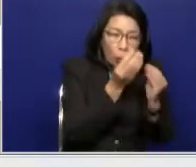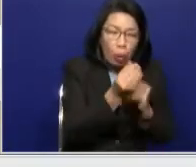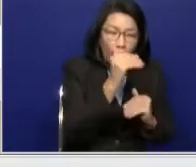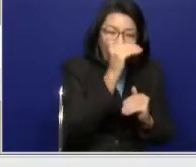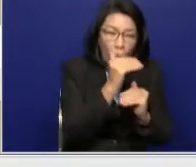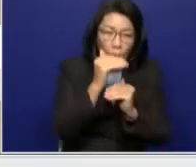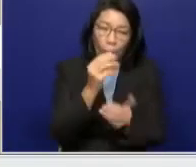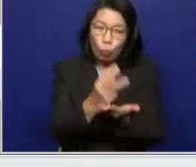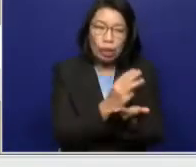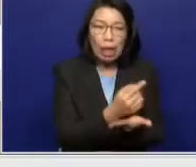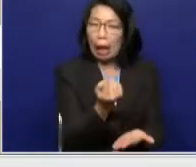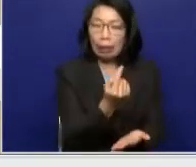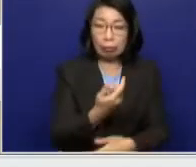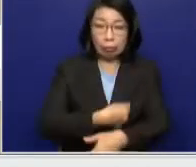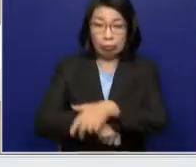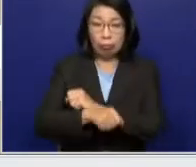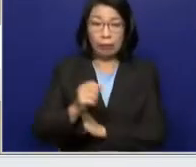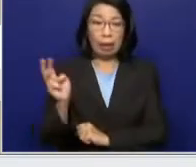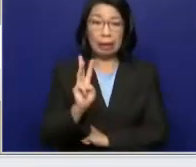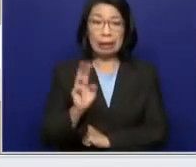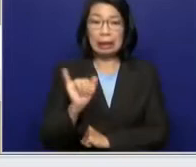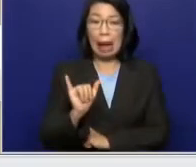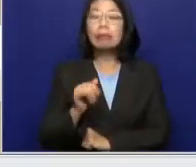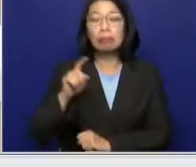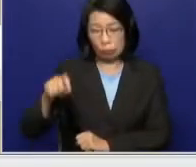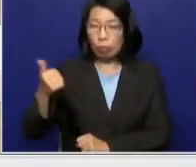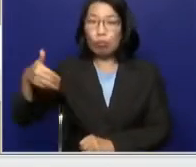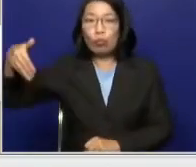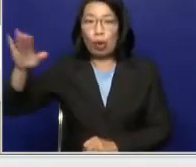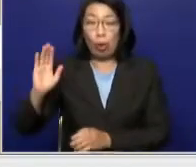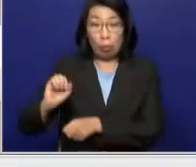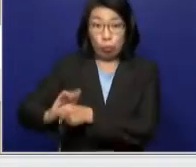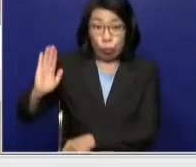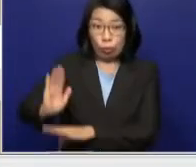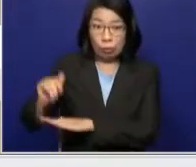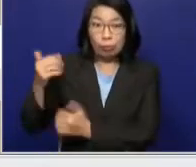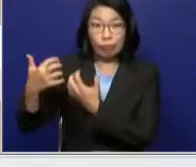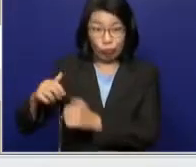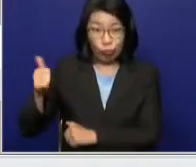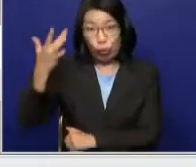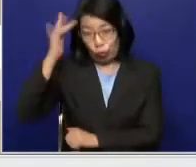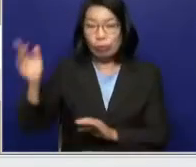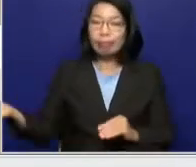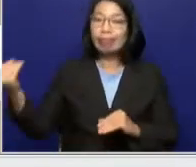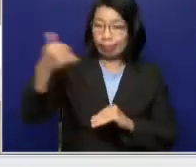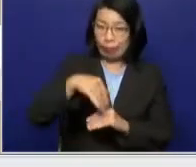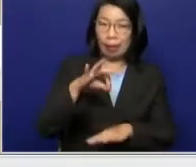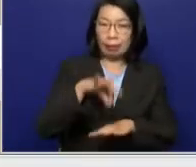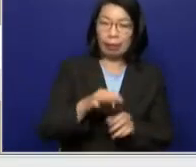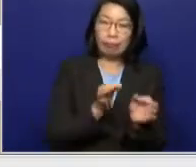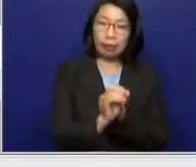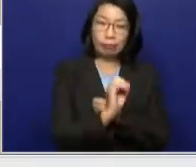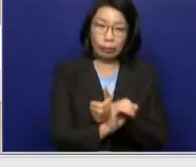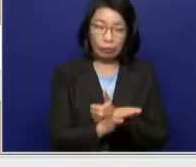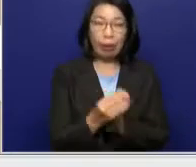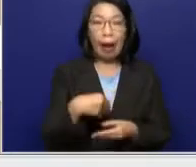ชาการและทักษะต้องใช้บุคคลภายนอกที่ประสบความสำเร็จแล้วเครื่องไม้เครื่องมือเครื่องจักรก็เช่นเดียวกันเพราะฉะนั้นเราต้องผลิตบัณฑิตโดย